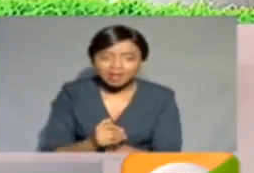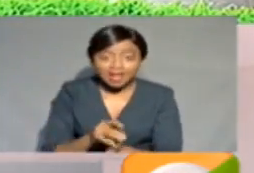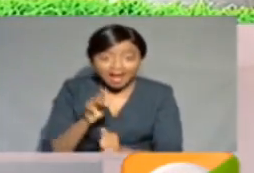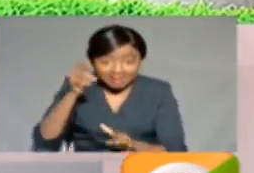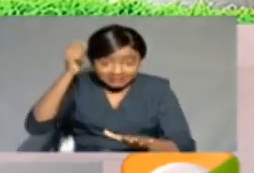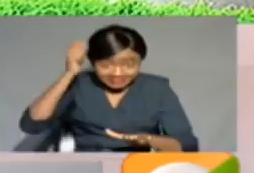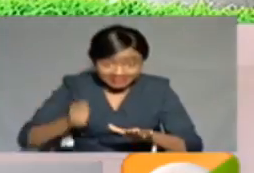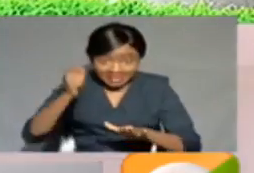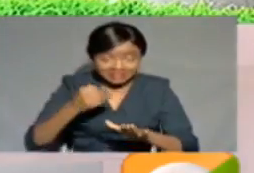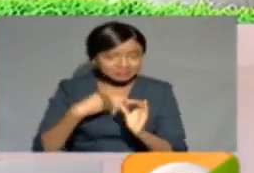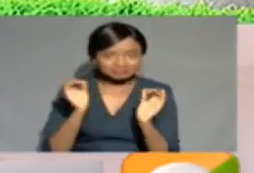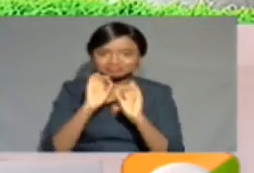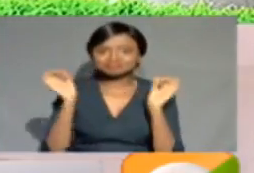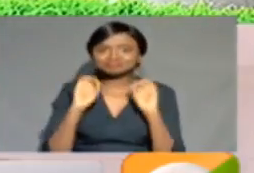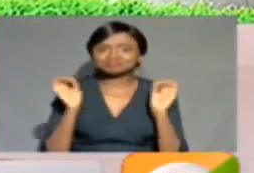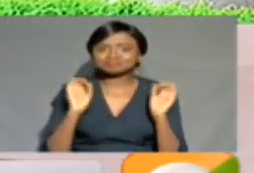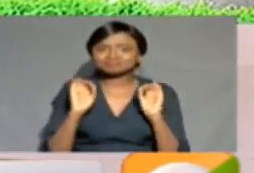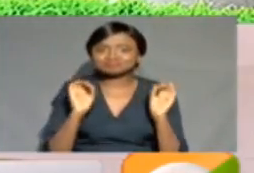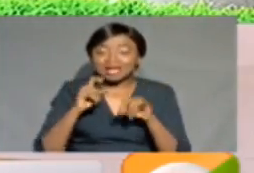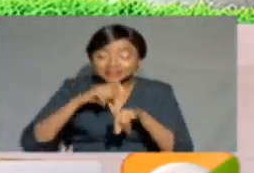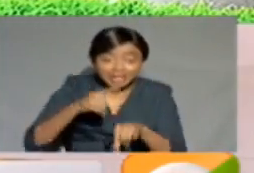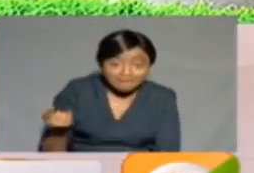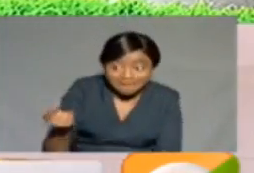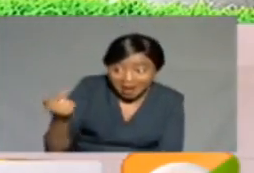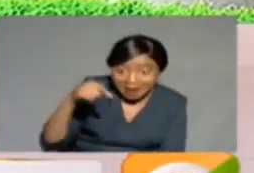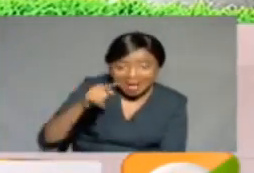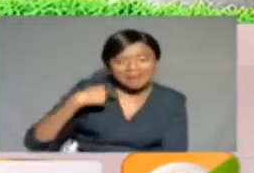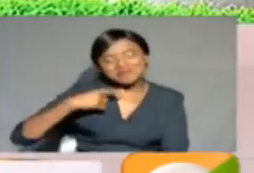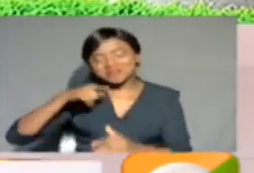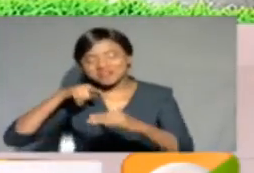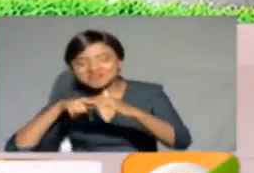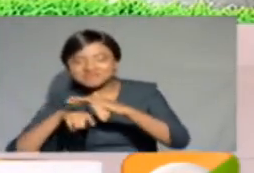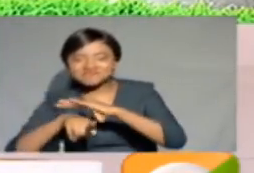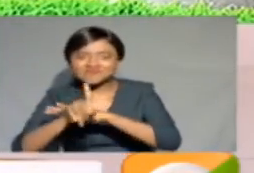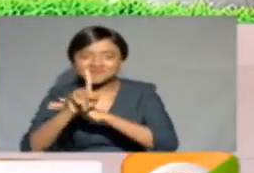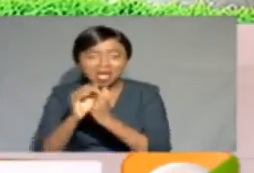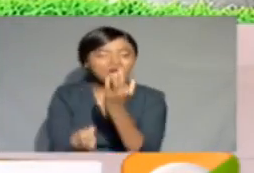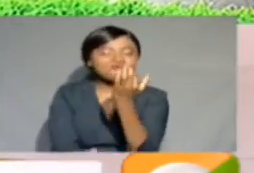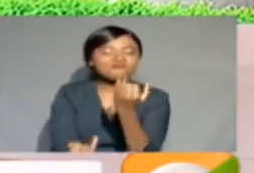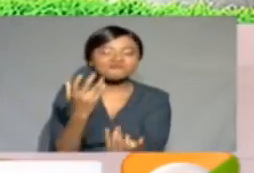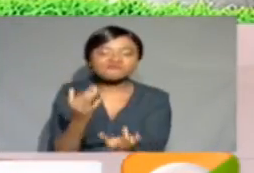Pilato. Wewe ukiletwa tu moja kwa moja tunakuweka kwenye tanuri la moto,